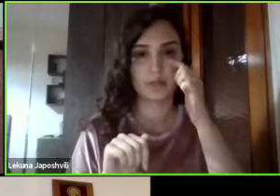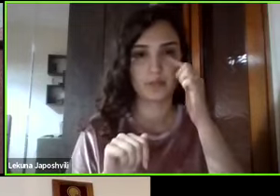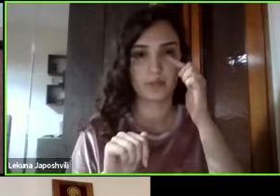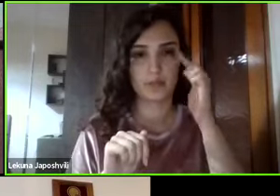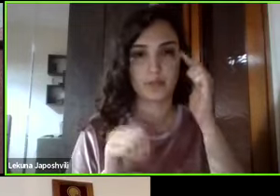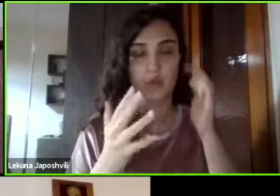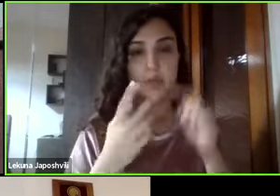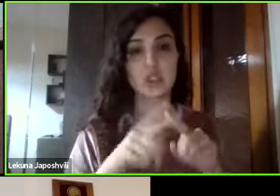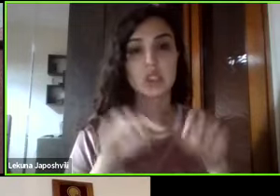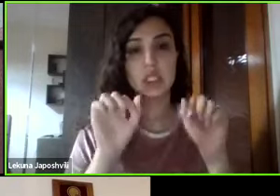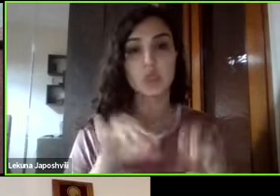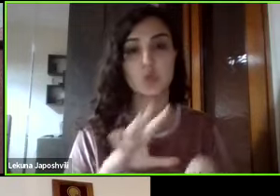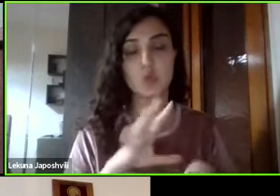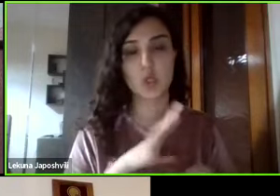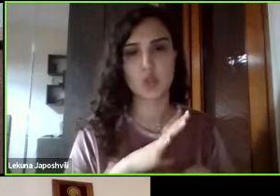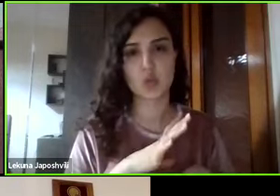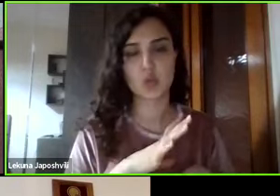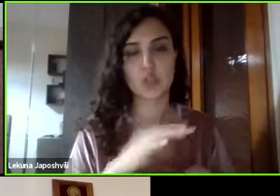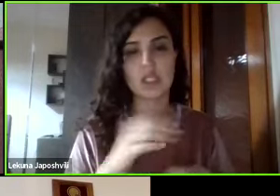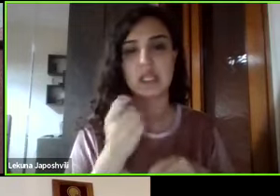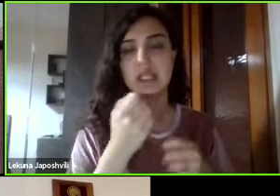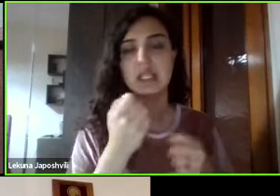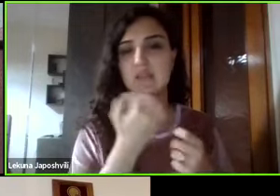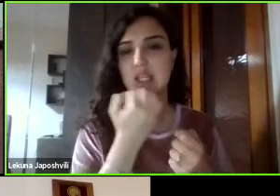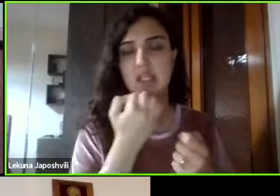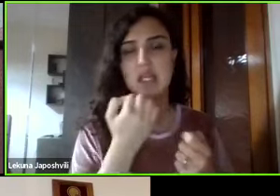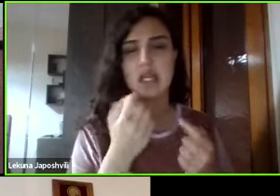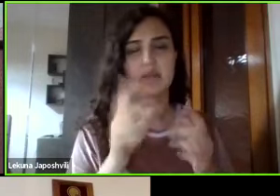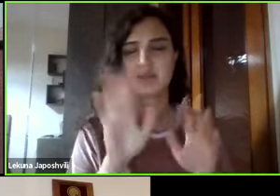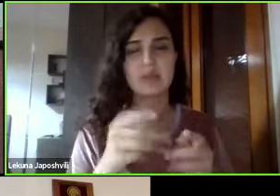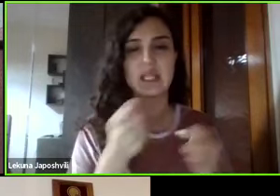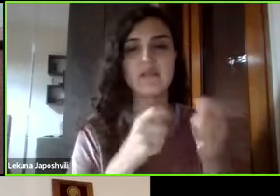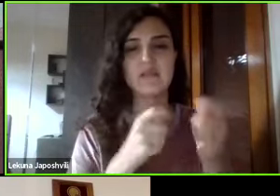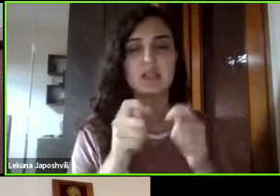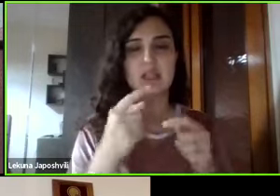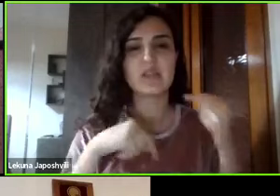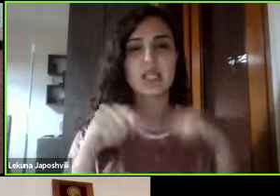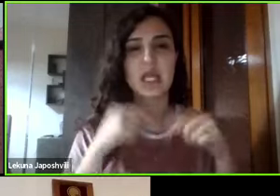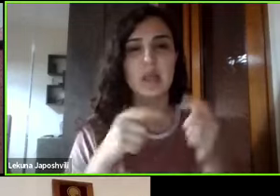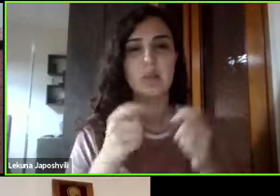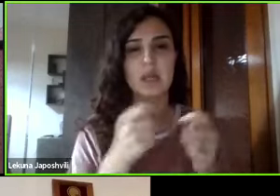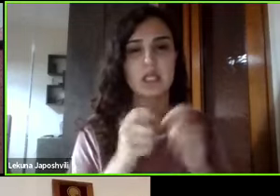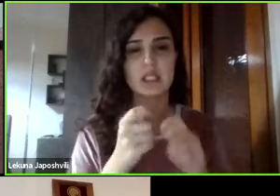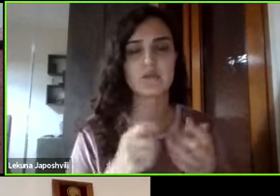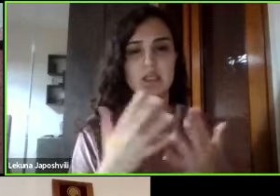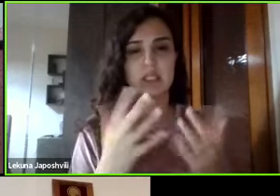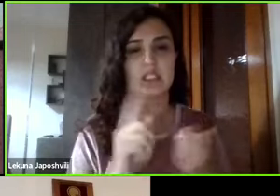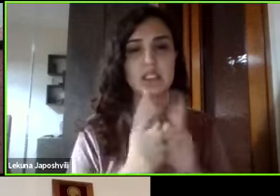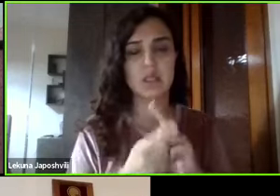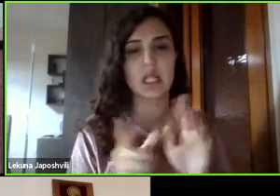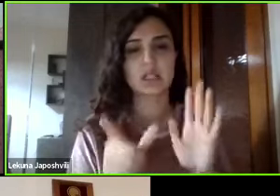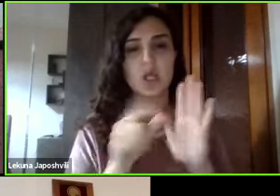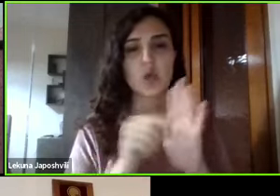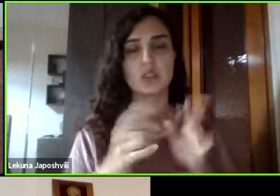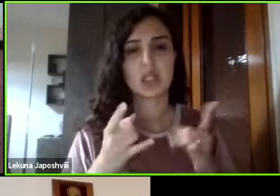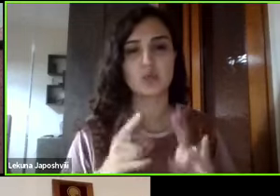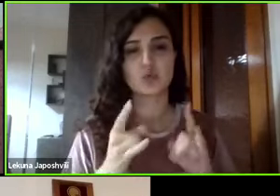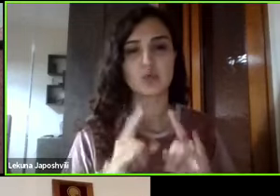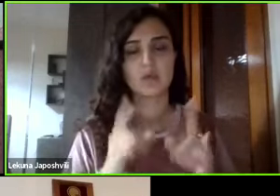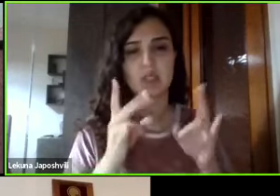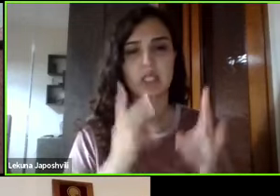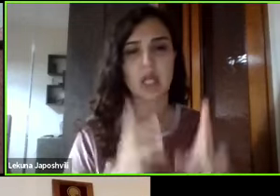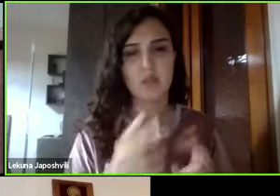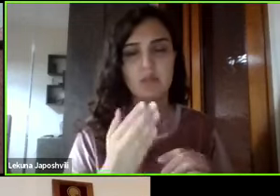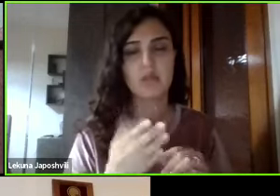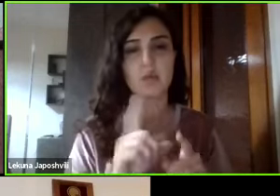რომელიც შესაძლოა იყოს მეტაბოლური დარღვევა, შესაძლებელი იყოს თანდაყოლილი ან სამშობიარო ტრავმა, შესაძლებელი იყოს გენეტიკური